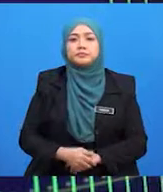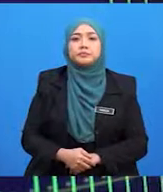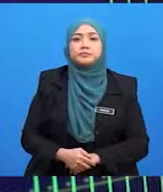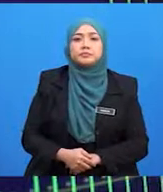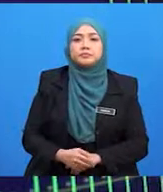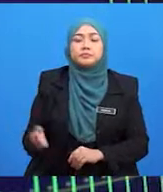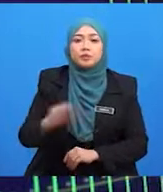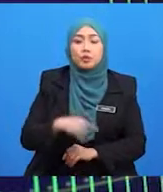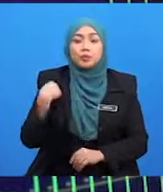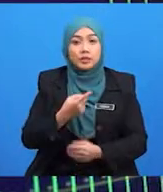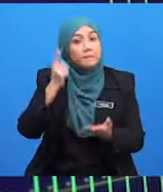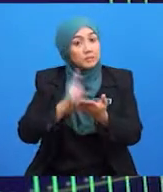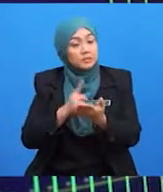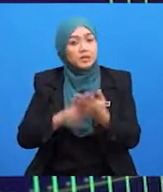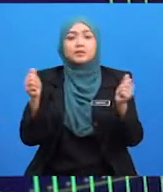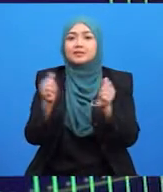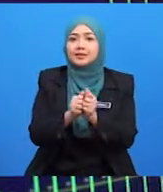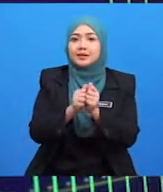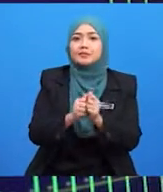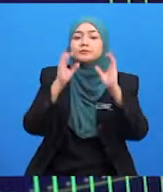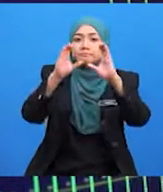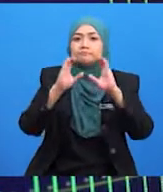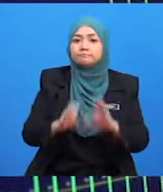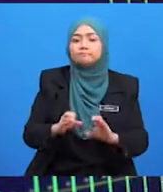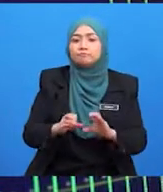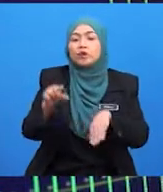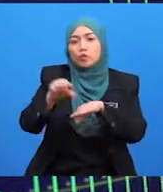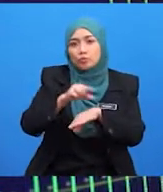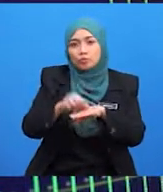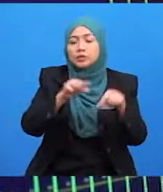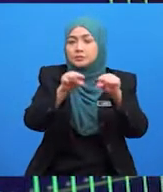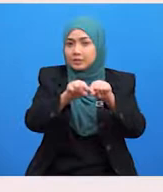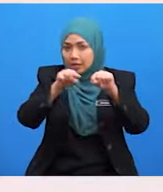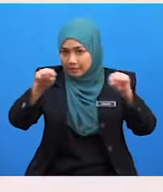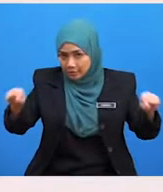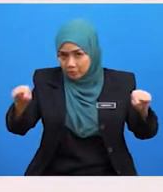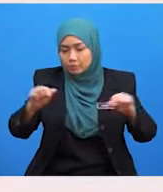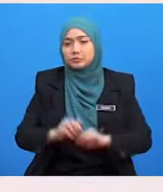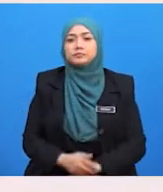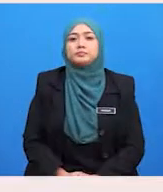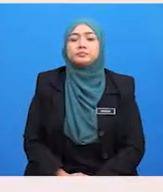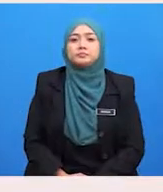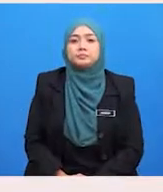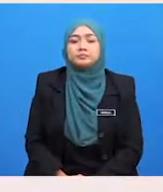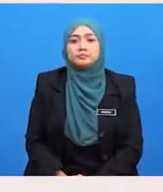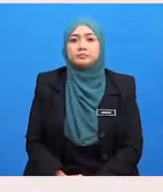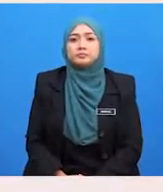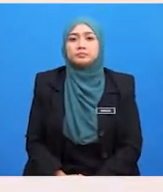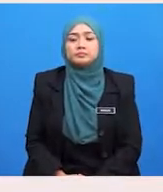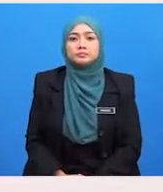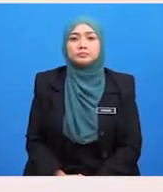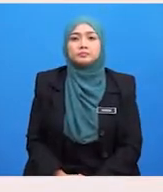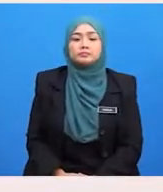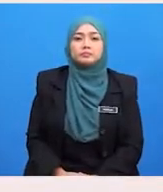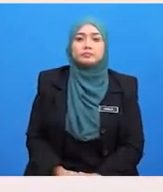Jom kita bincangkan dengan kaedah pengiraan susut nilai yang pertama, iaitu kaedah garis lurus.